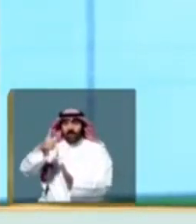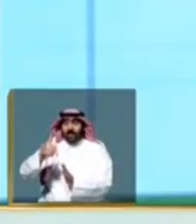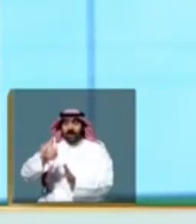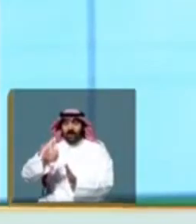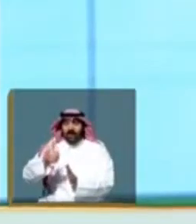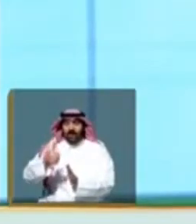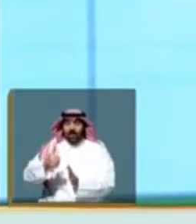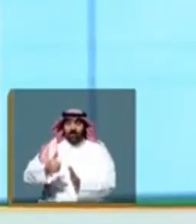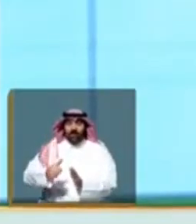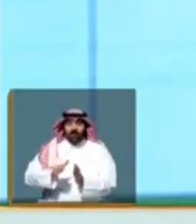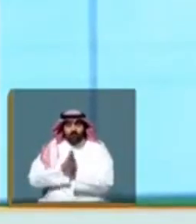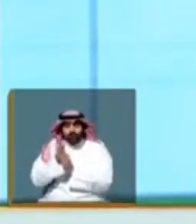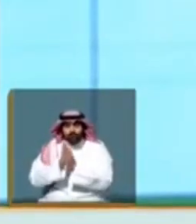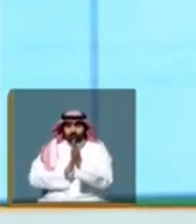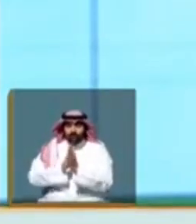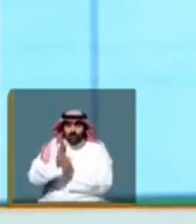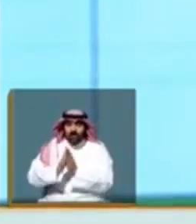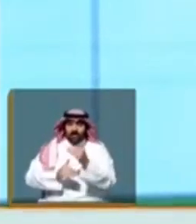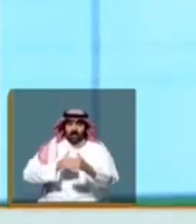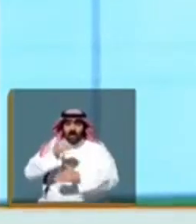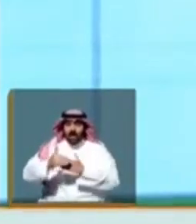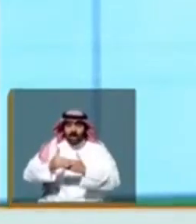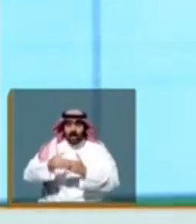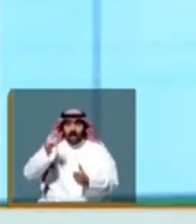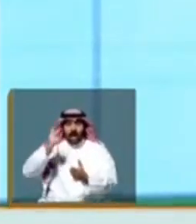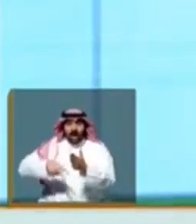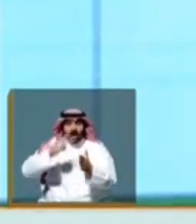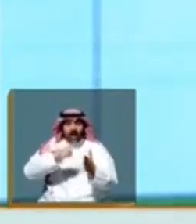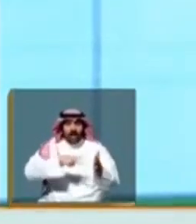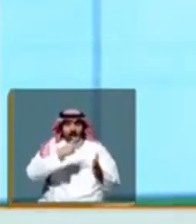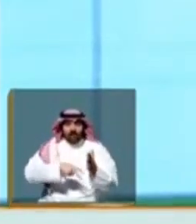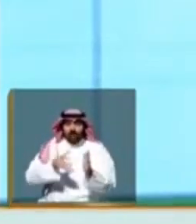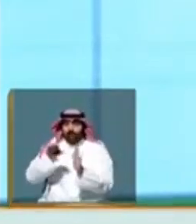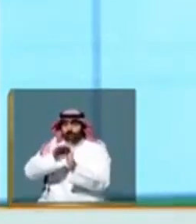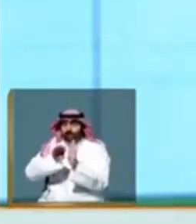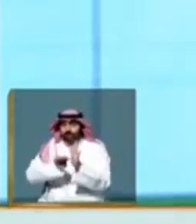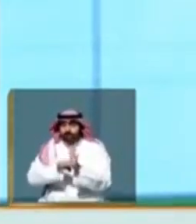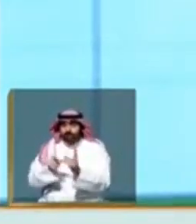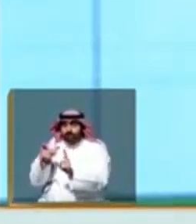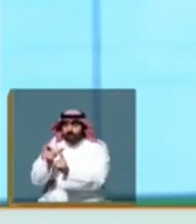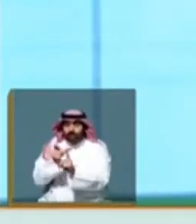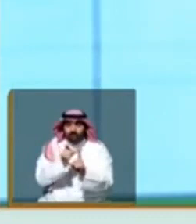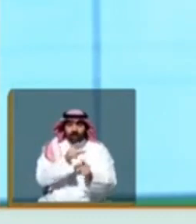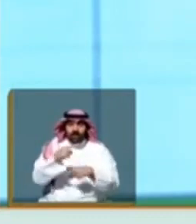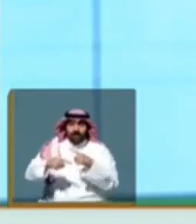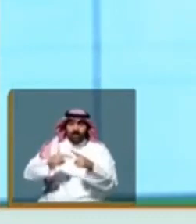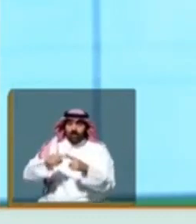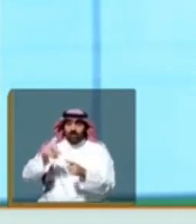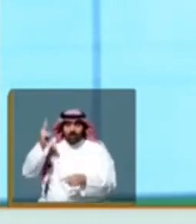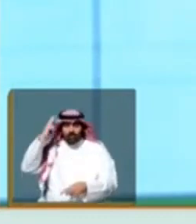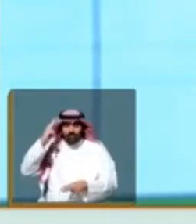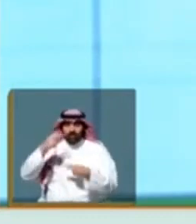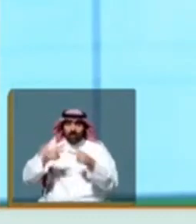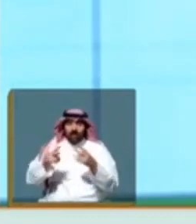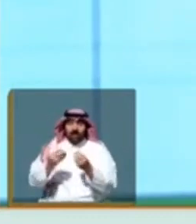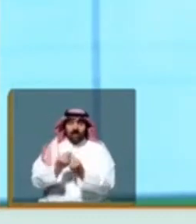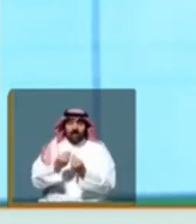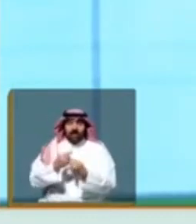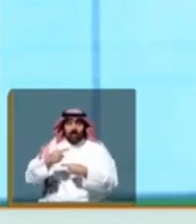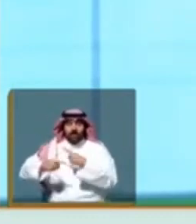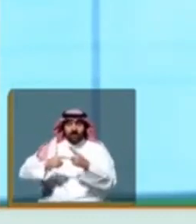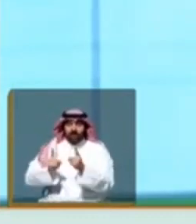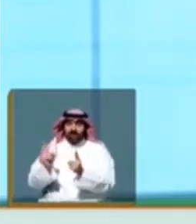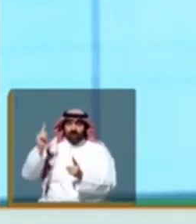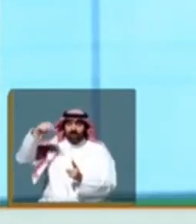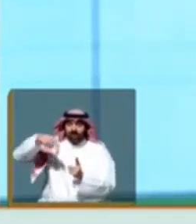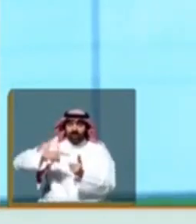ثم الجهود والقرارات والاحترازات والخطوات المبكرة التي قامت بها المملكة العربية السعودية، جعلت